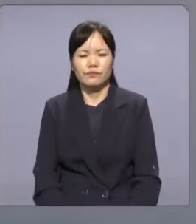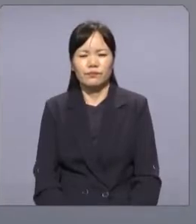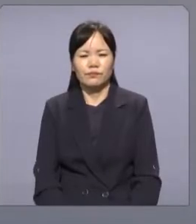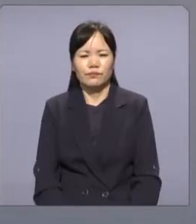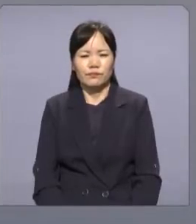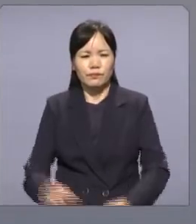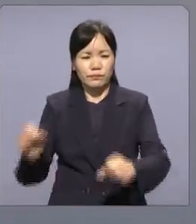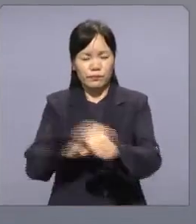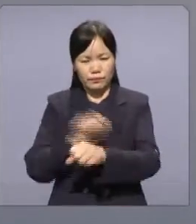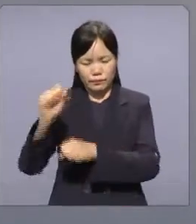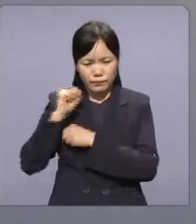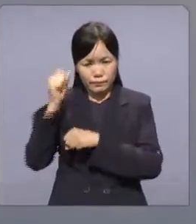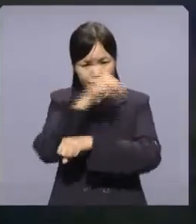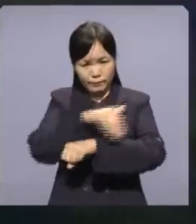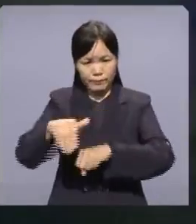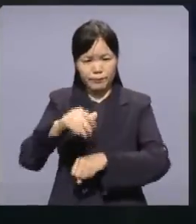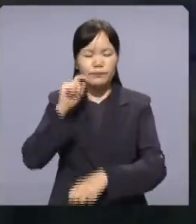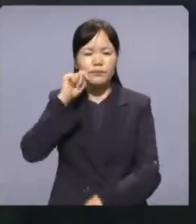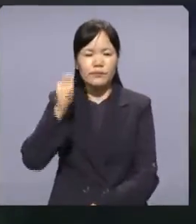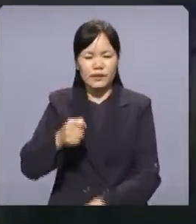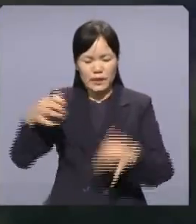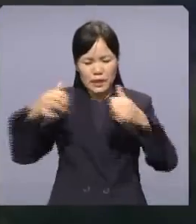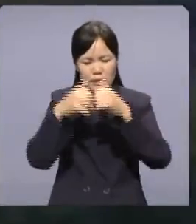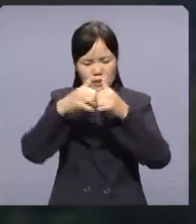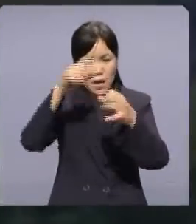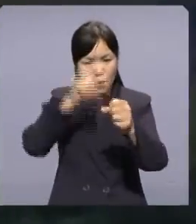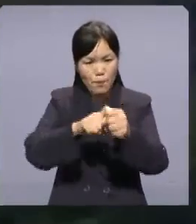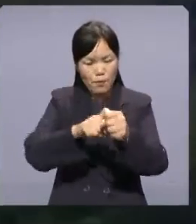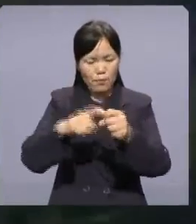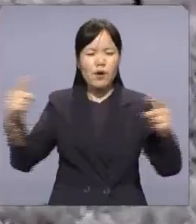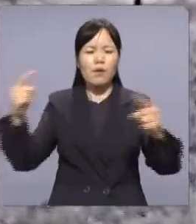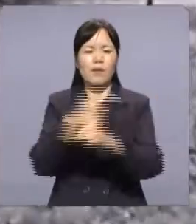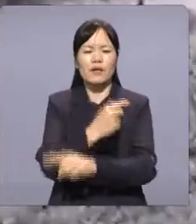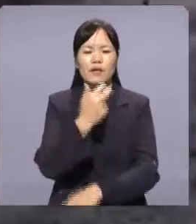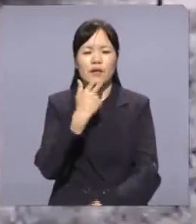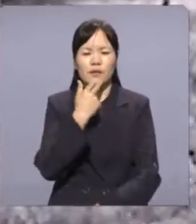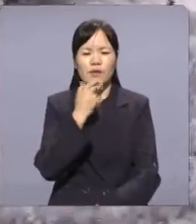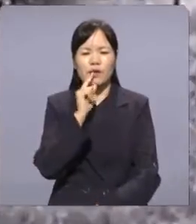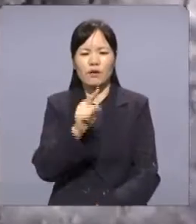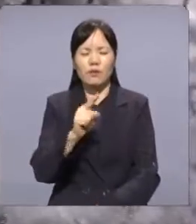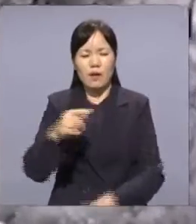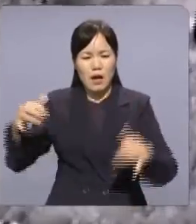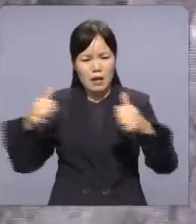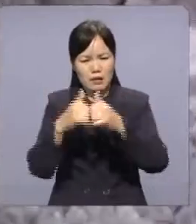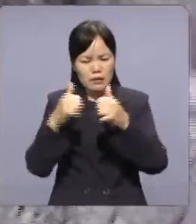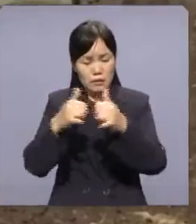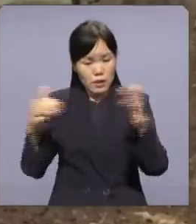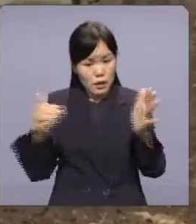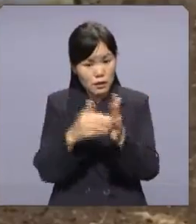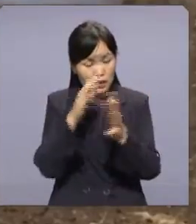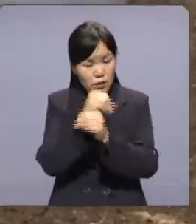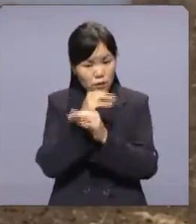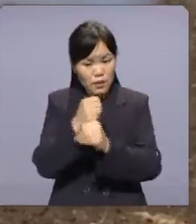또 특별 군사 작전인 우크라이나 전쟁의 목표는 달라지지 않았다면서 전쟁의 종료